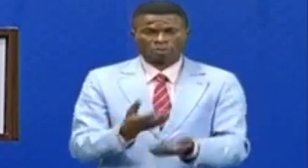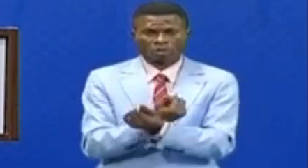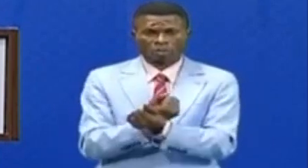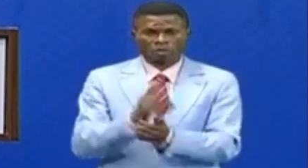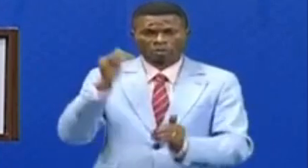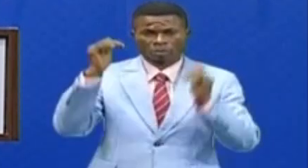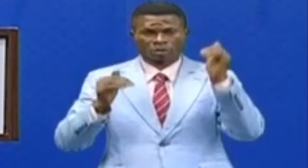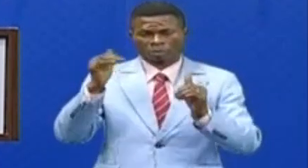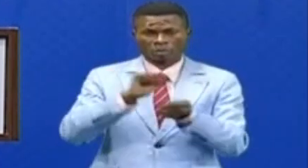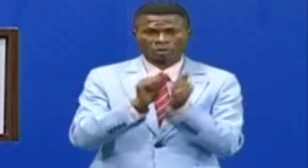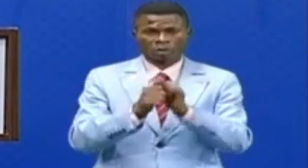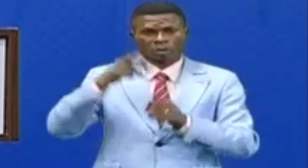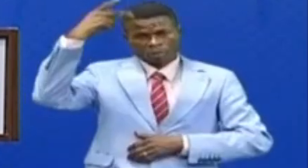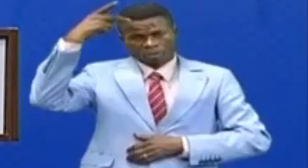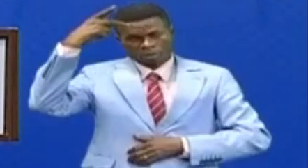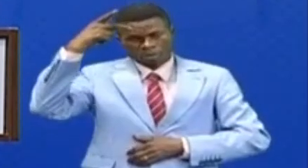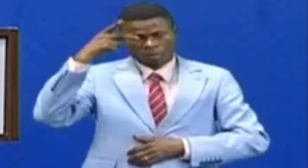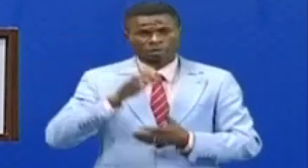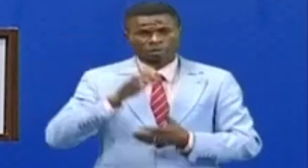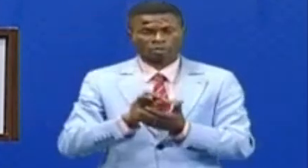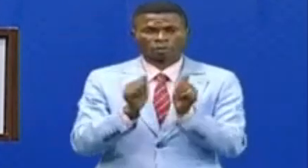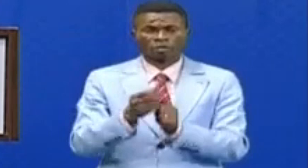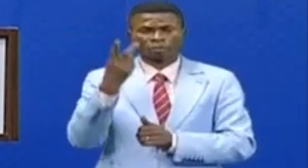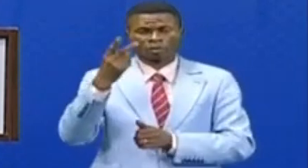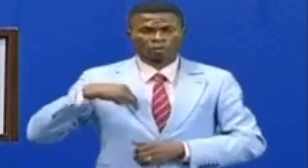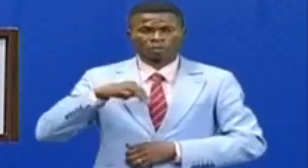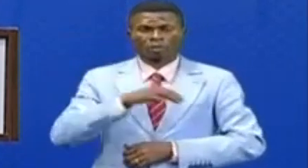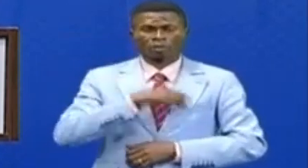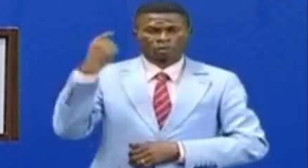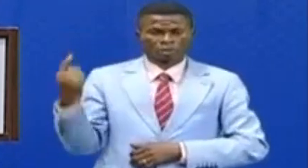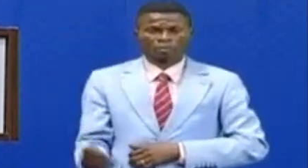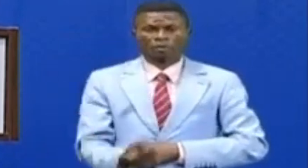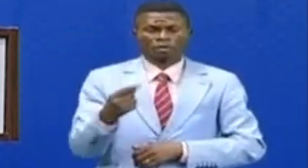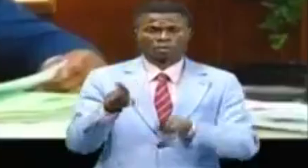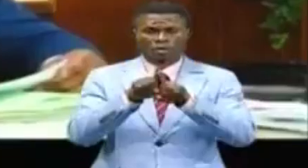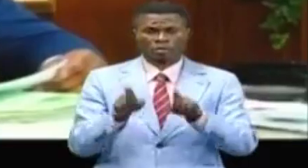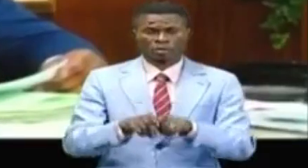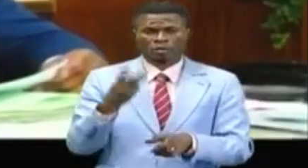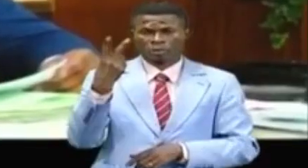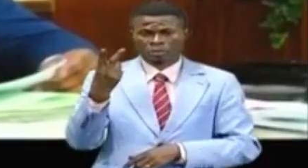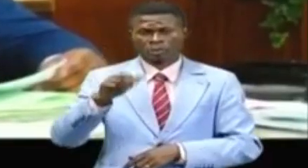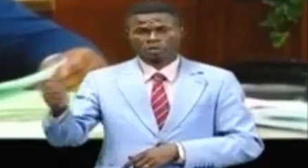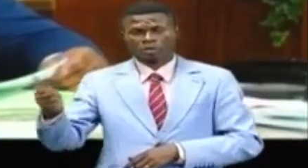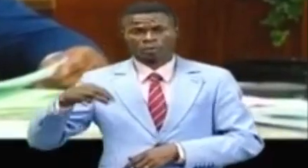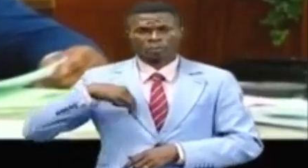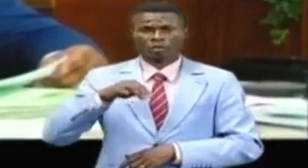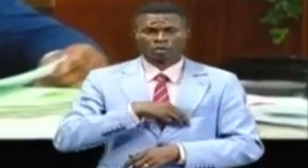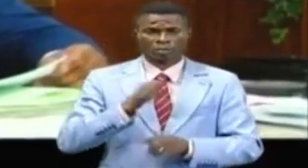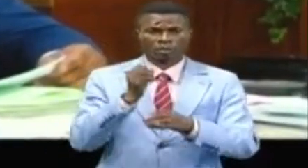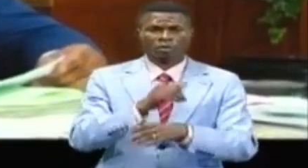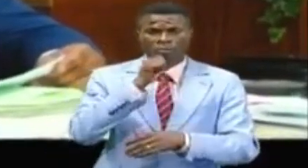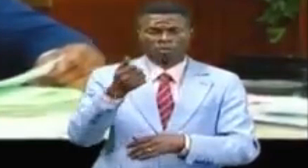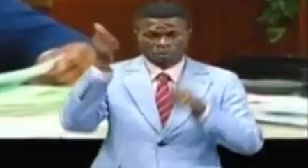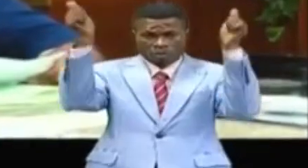équilibres géopolitiques par l'accès de deux postes de membres permanents et de deux autres membres non permanents à l'Afrique avec